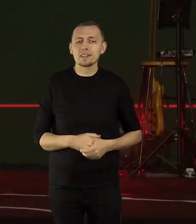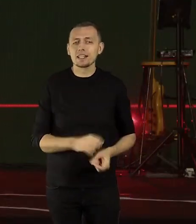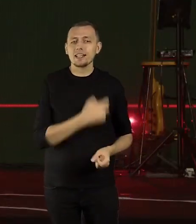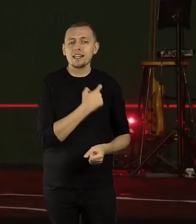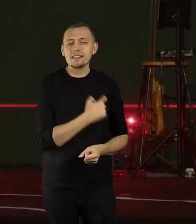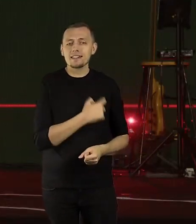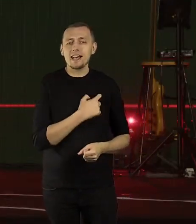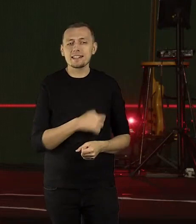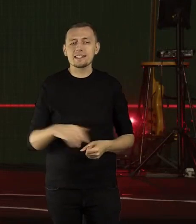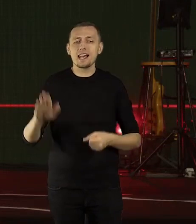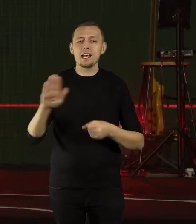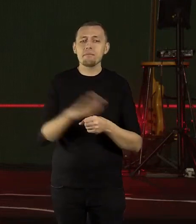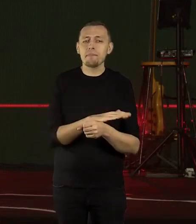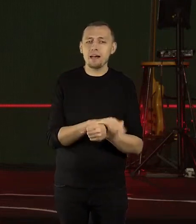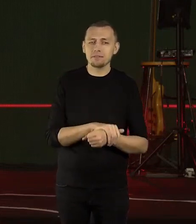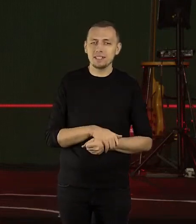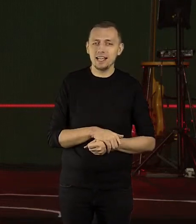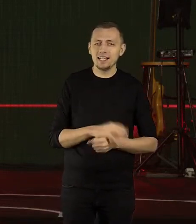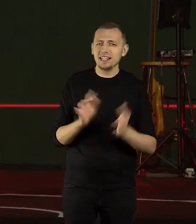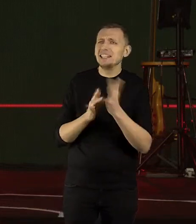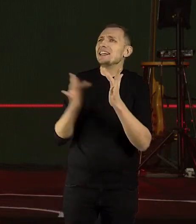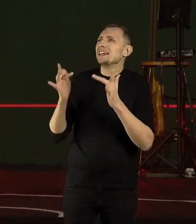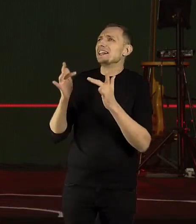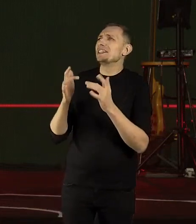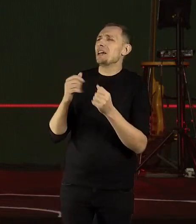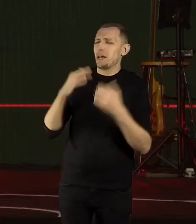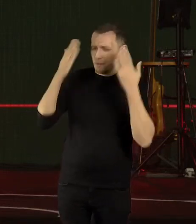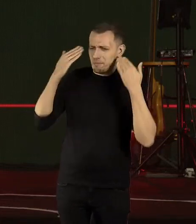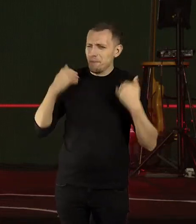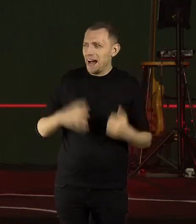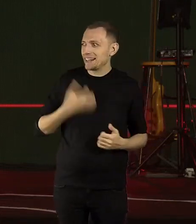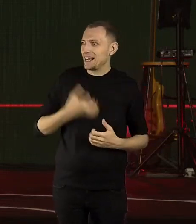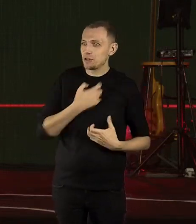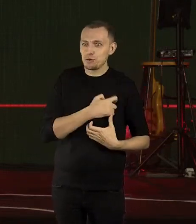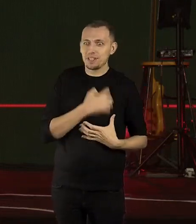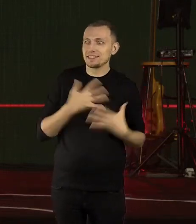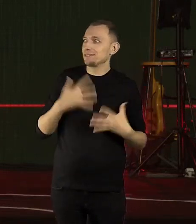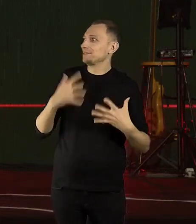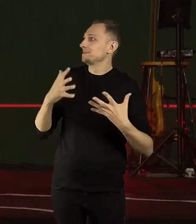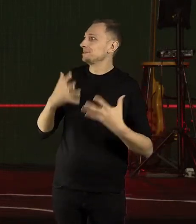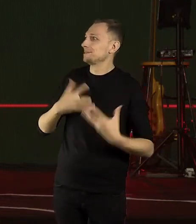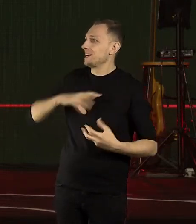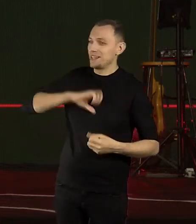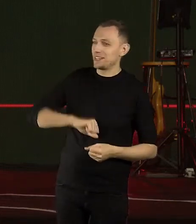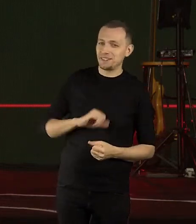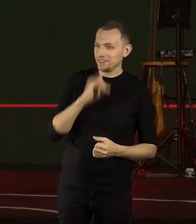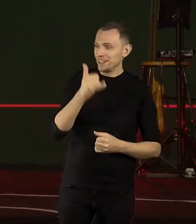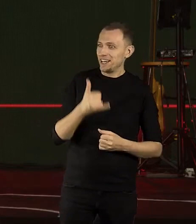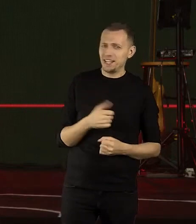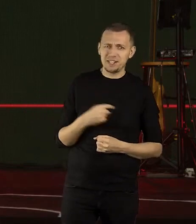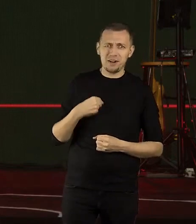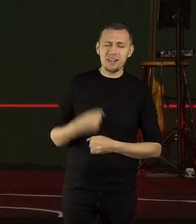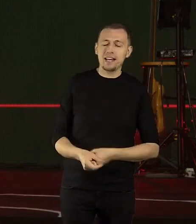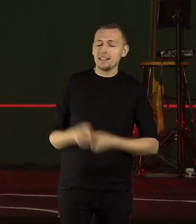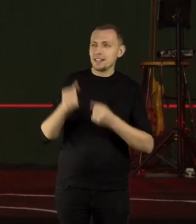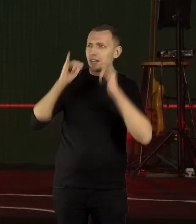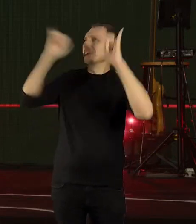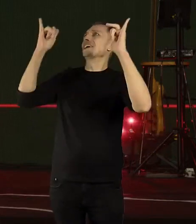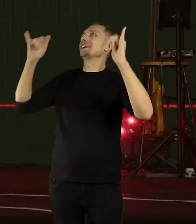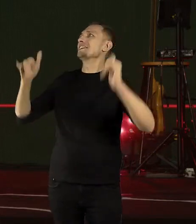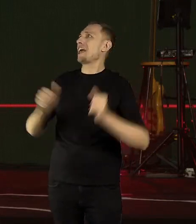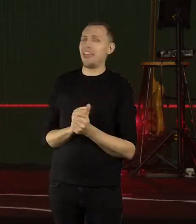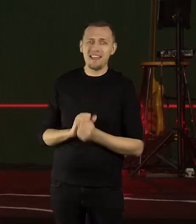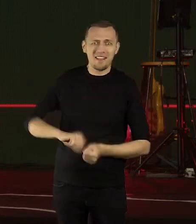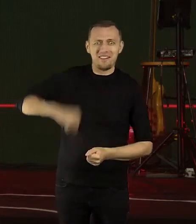powstrzymać. Zrobiłeś to, Panie! Dotrzymałeś obietnicy! Minęło 2000 lat, a Ty pamiętałeś